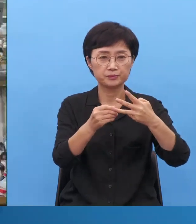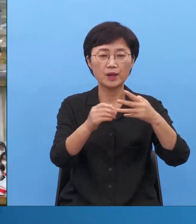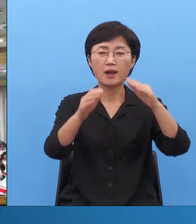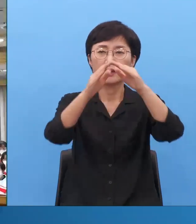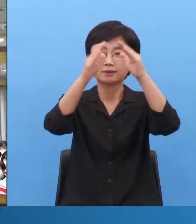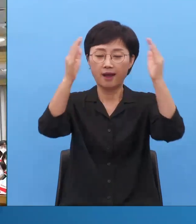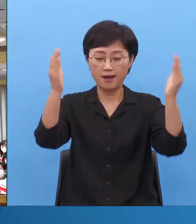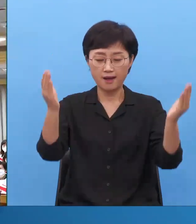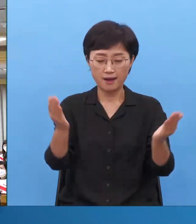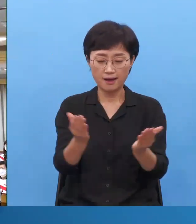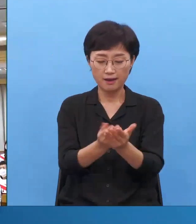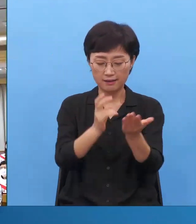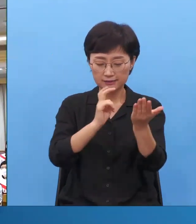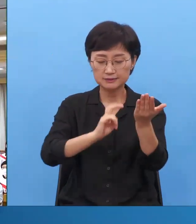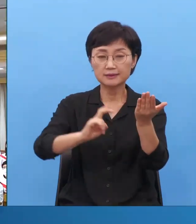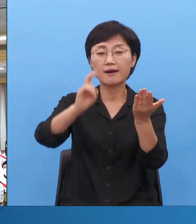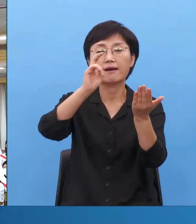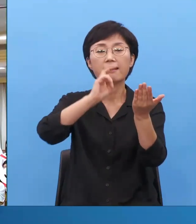다